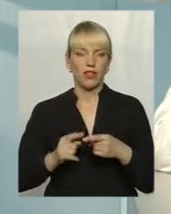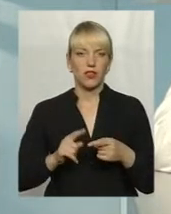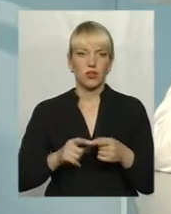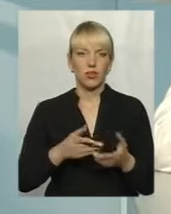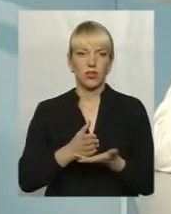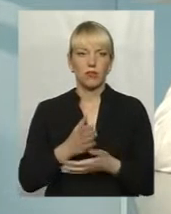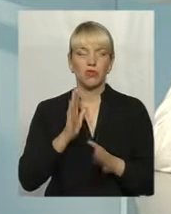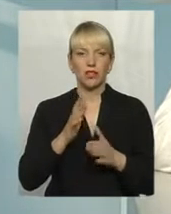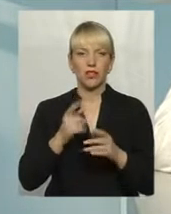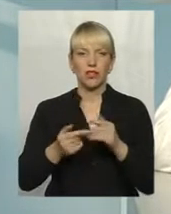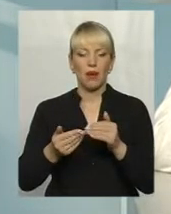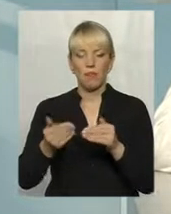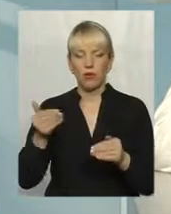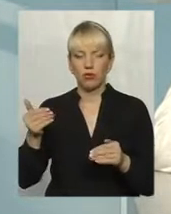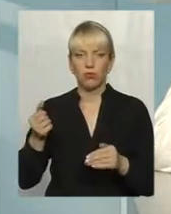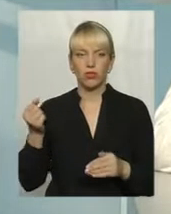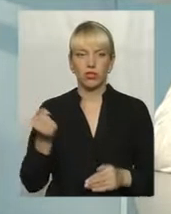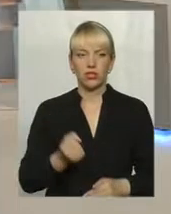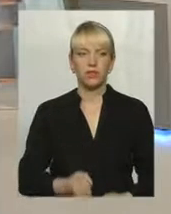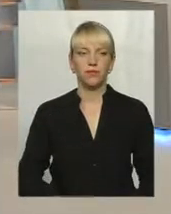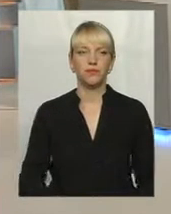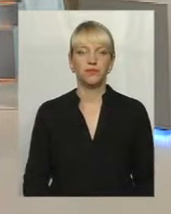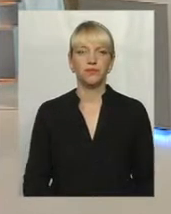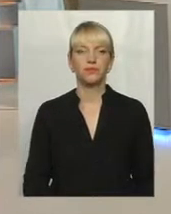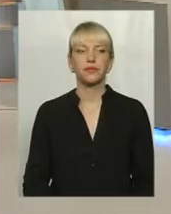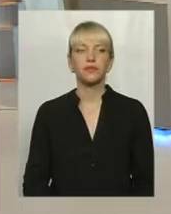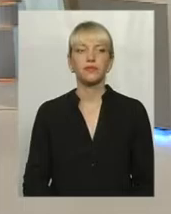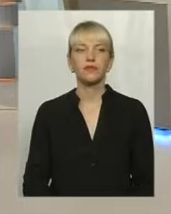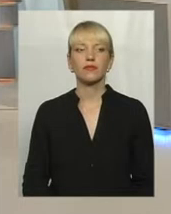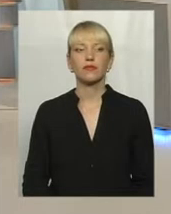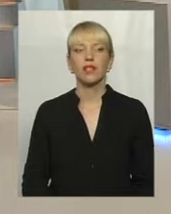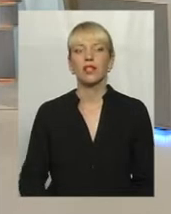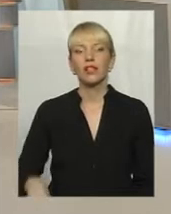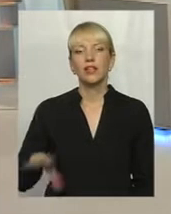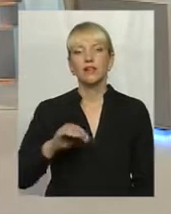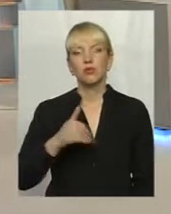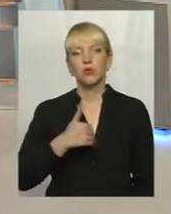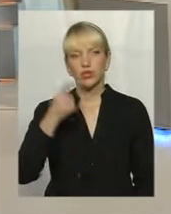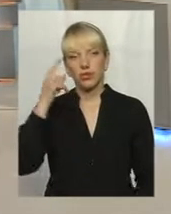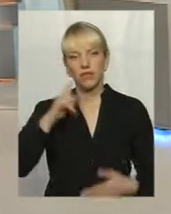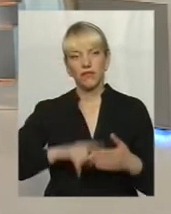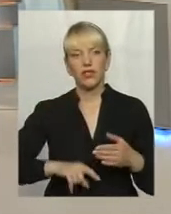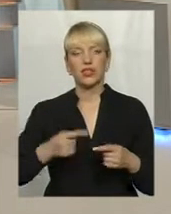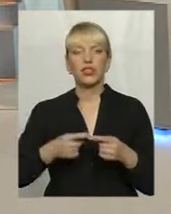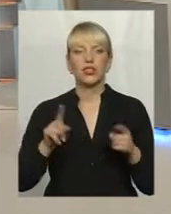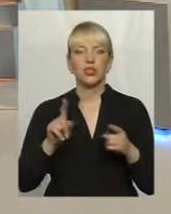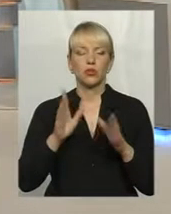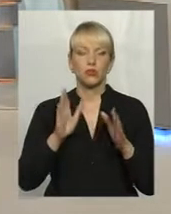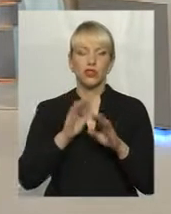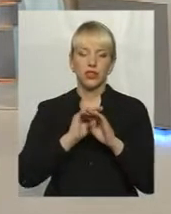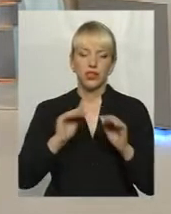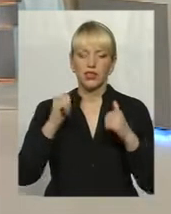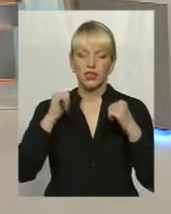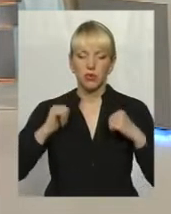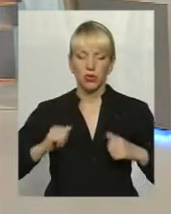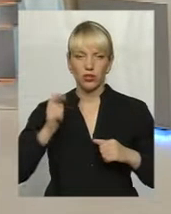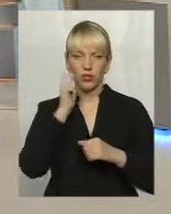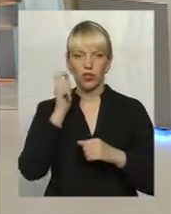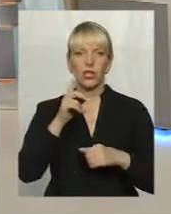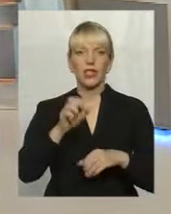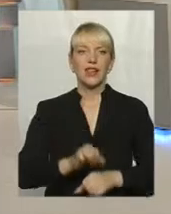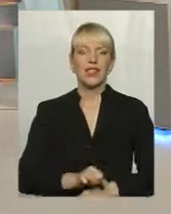тільки на минулому тижні. Так, то дуже всім хочеться вірити і сподіватися, що в нас буде тихо і спокійно в країні, що страйків буде менше,